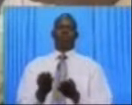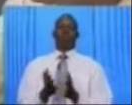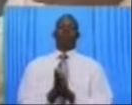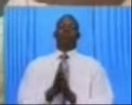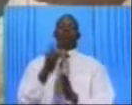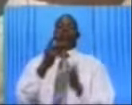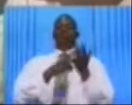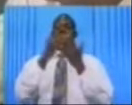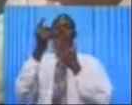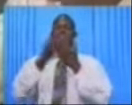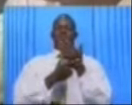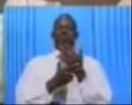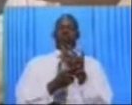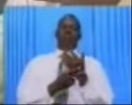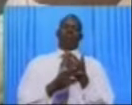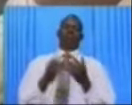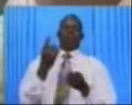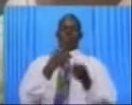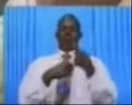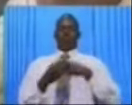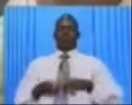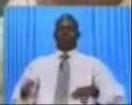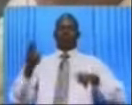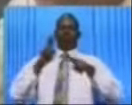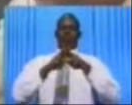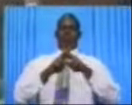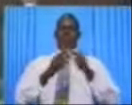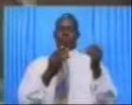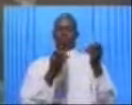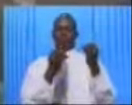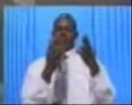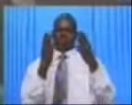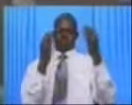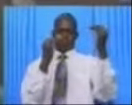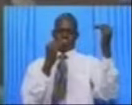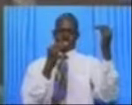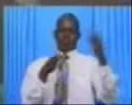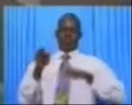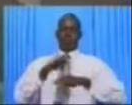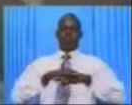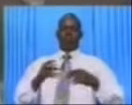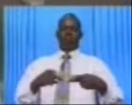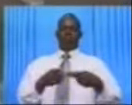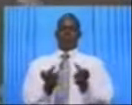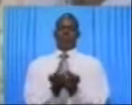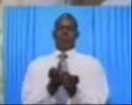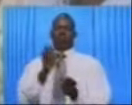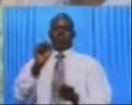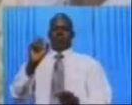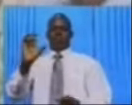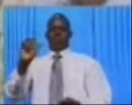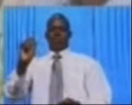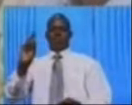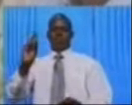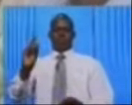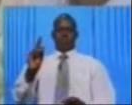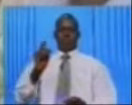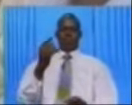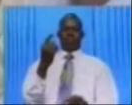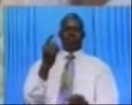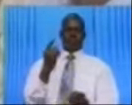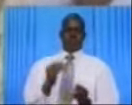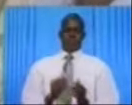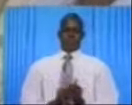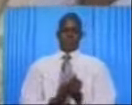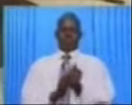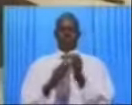Un projet qui cristallise donc beaucoup d'espoir dans le contexte de mise en œuvre de la SCAD adoptée par le gouvernement, dont l'une des orientations